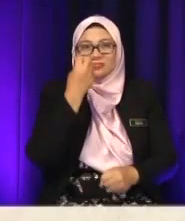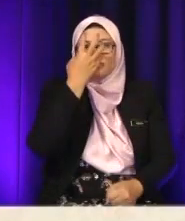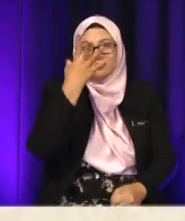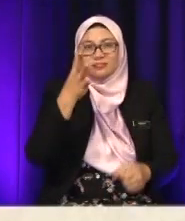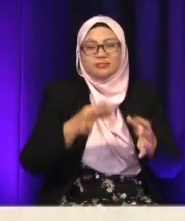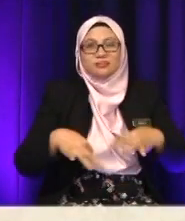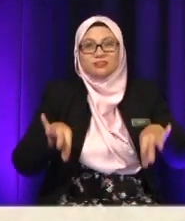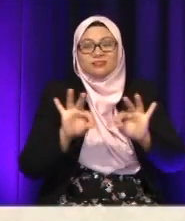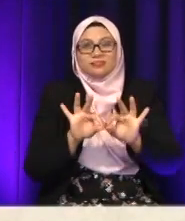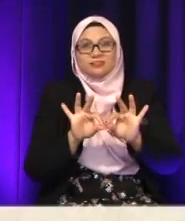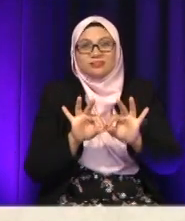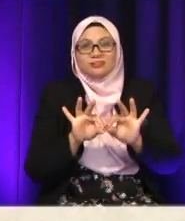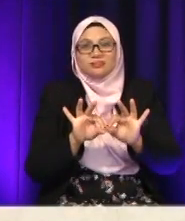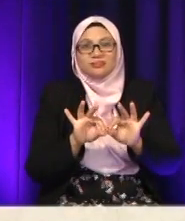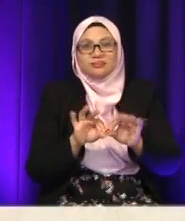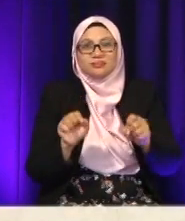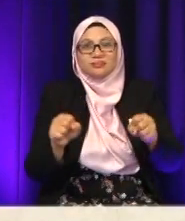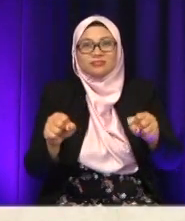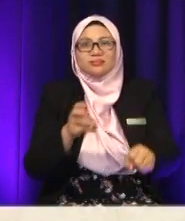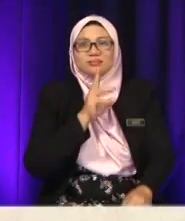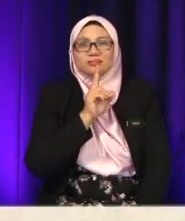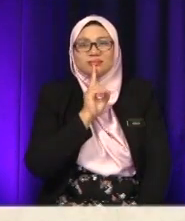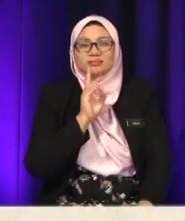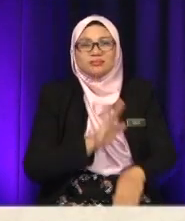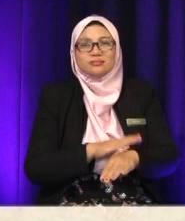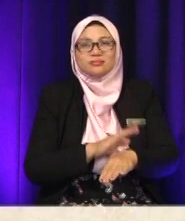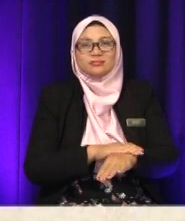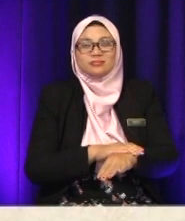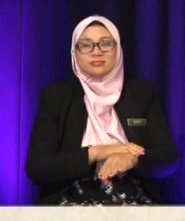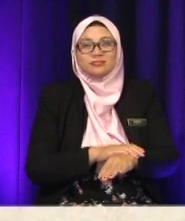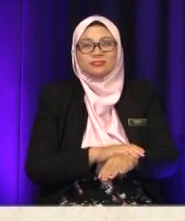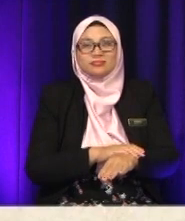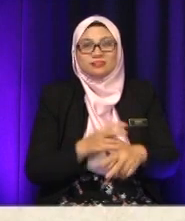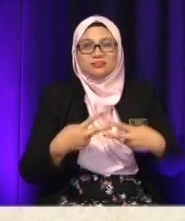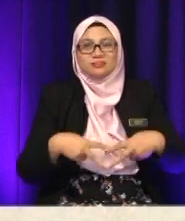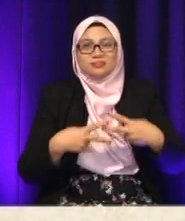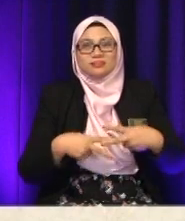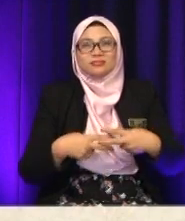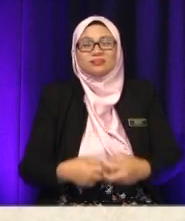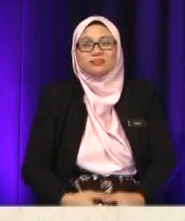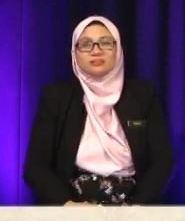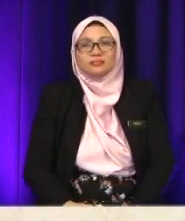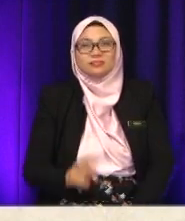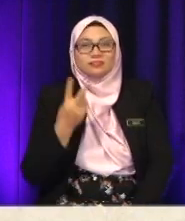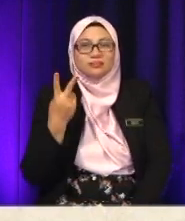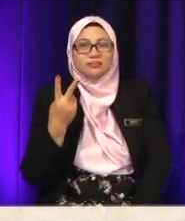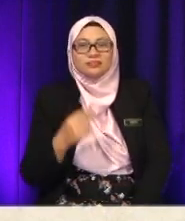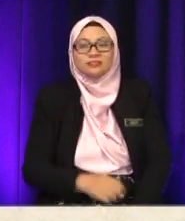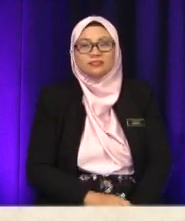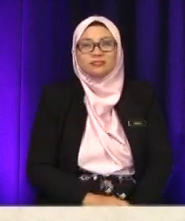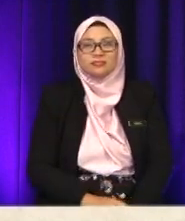komponen sistem elektronik itu kepada produk kejujuran mechanica kepentingan ya oke yang kedua yaitu